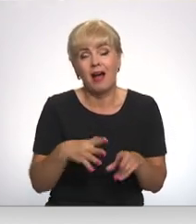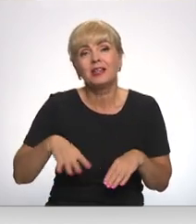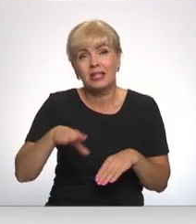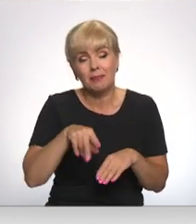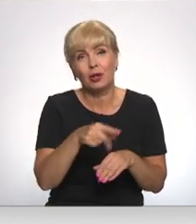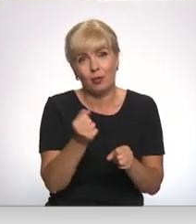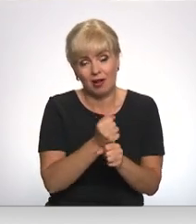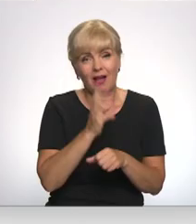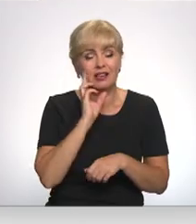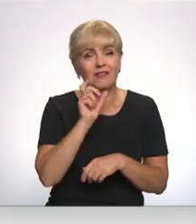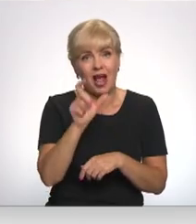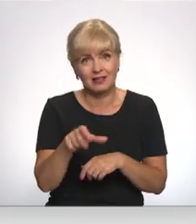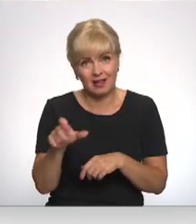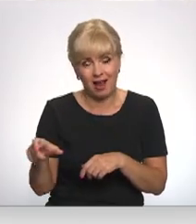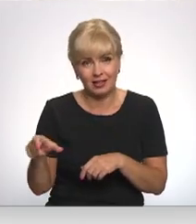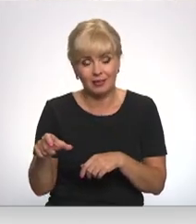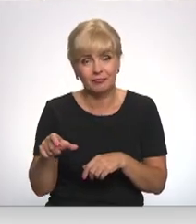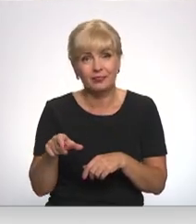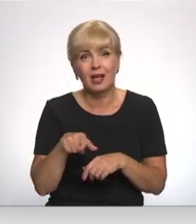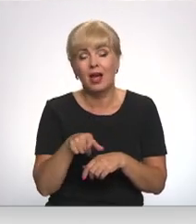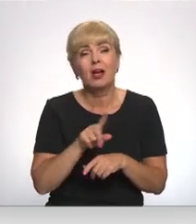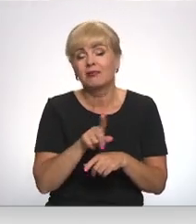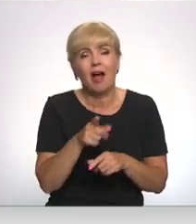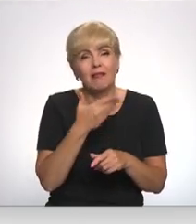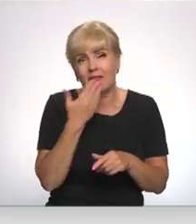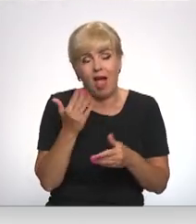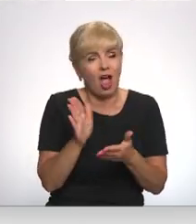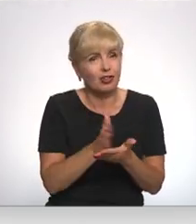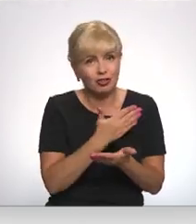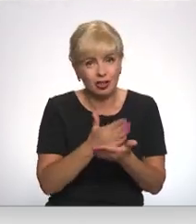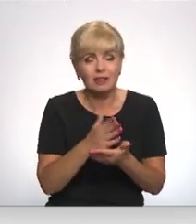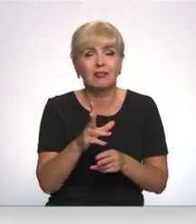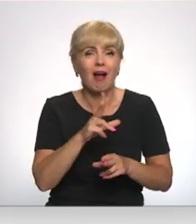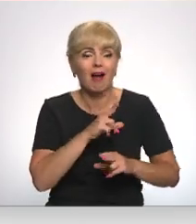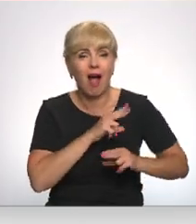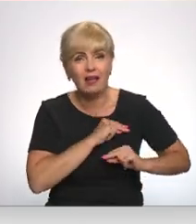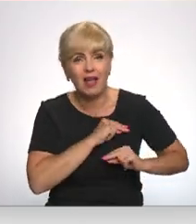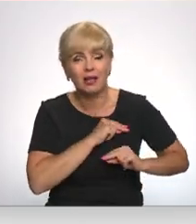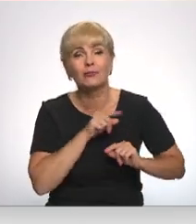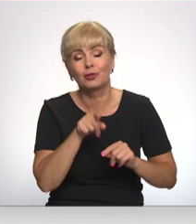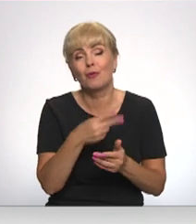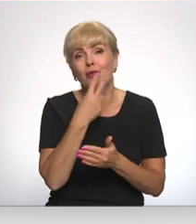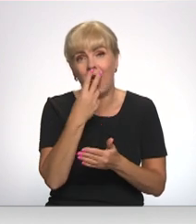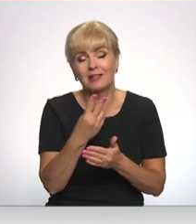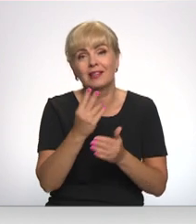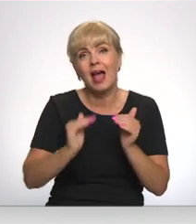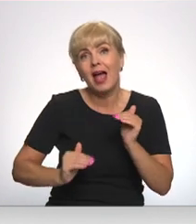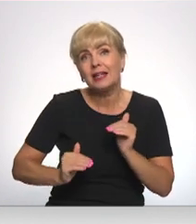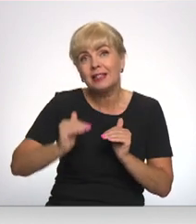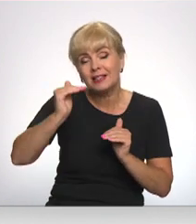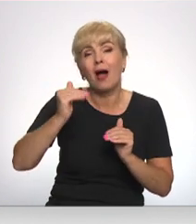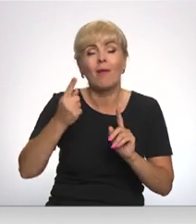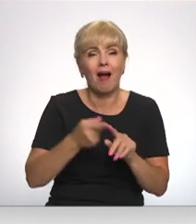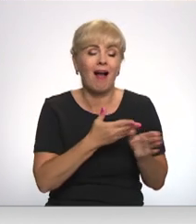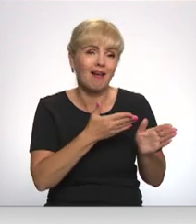kā ģimenē to dara vecāki, ar ko tas neatšķirās. Tas gandarījums, kad tu redzi, kad izaug